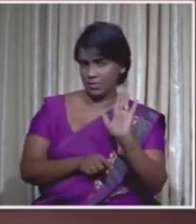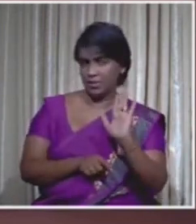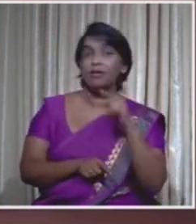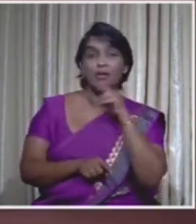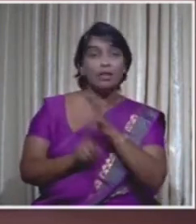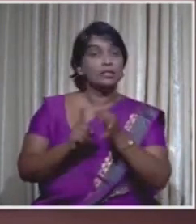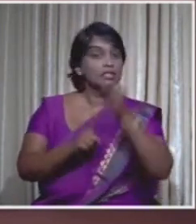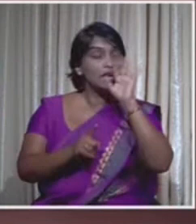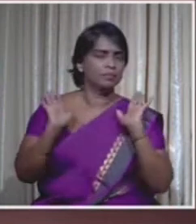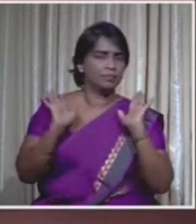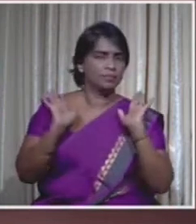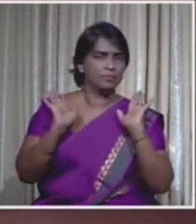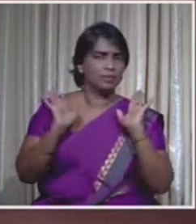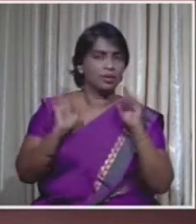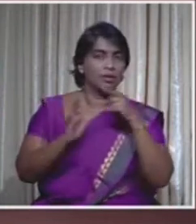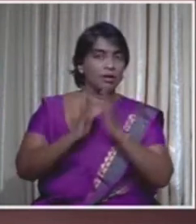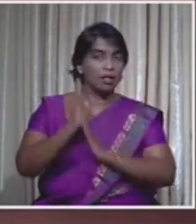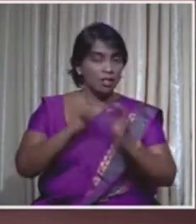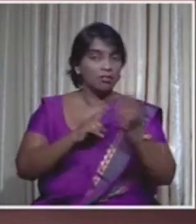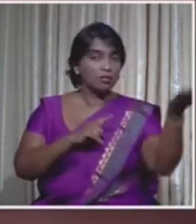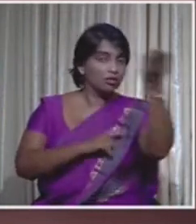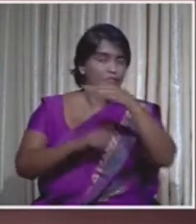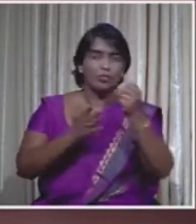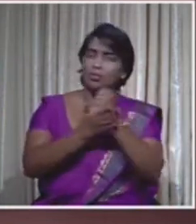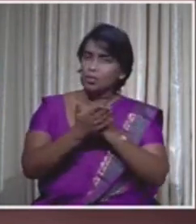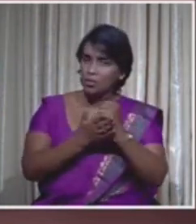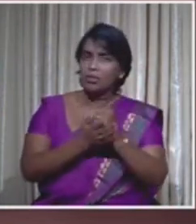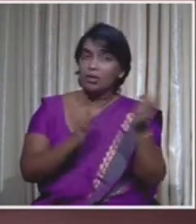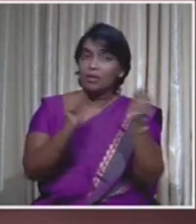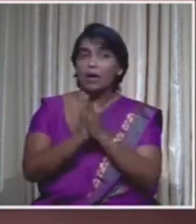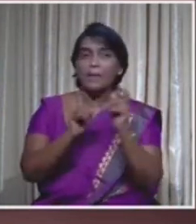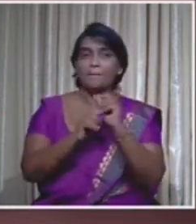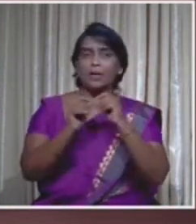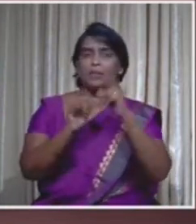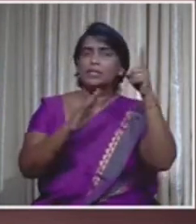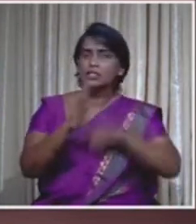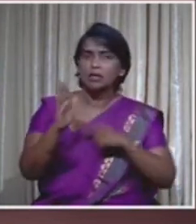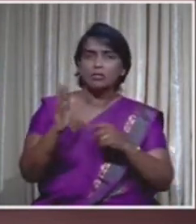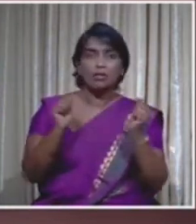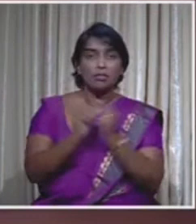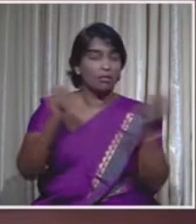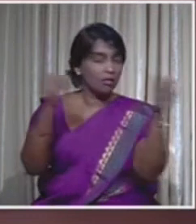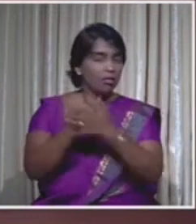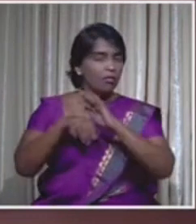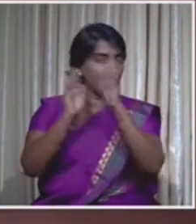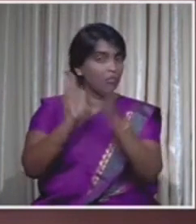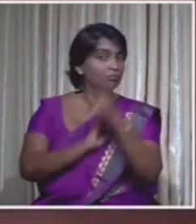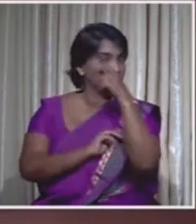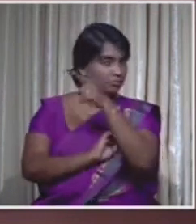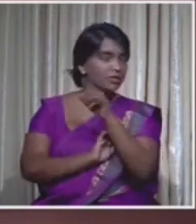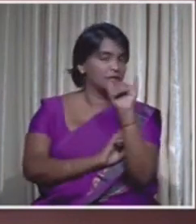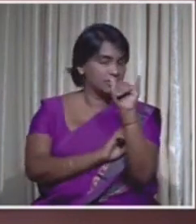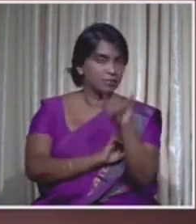එයා ජනාධිපතිවරයාගේ ලේකම්වරයා විතරයි. මේ අමාත්‍යවරුන්ගේ සියලු මේවුම් කටයුතු කරන පීබී ජයසුන්දර. මේ ගනුදෙනු පිටපස්සේ ඉන්නේ එයා. මතක තබාගන්න සමහර